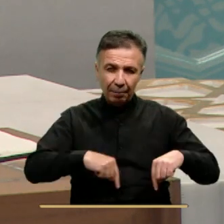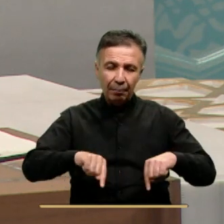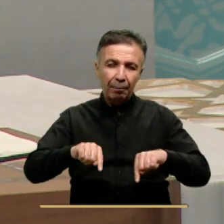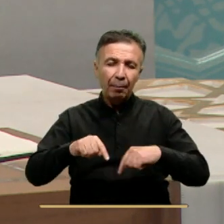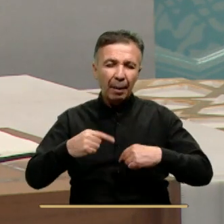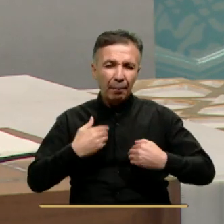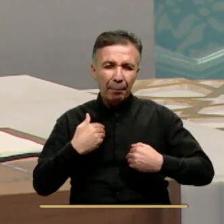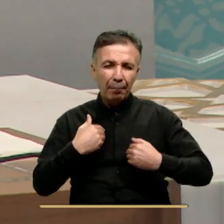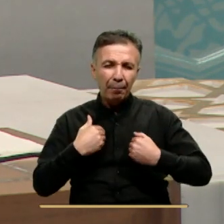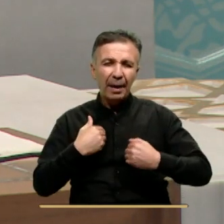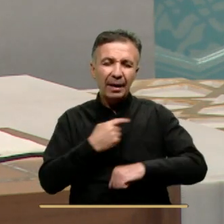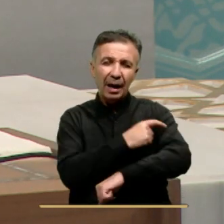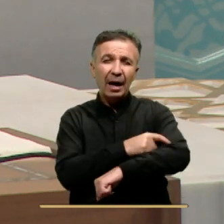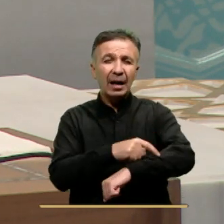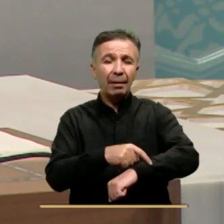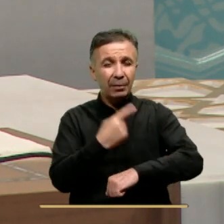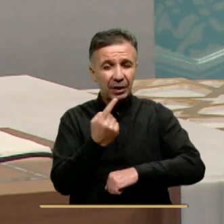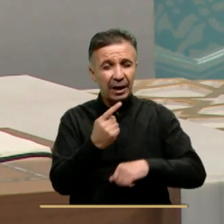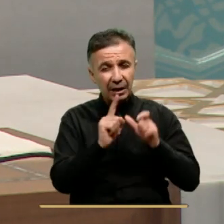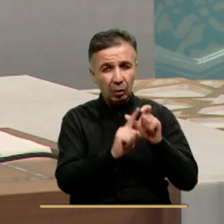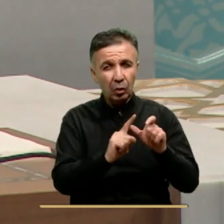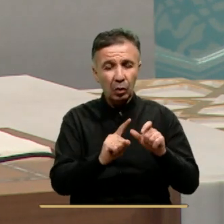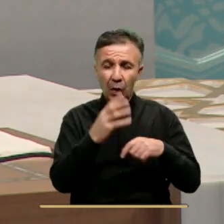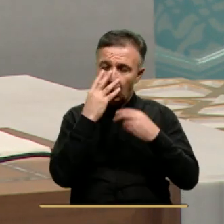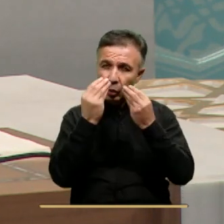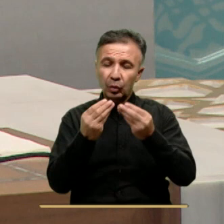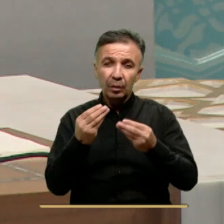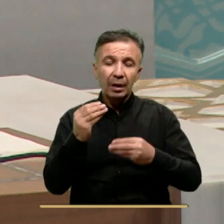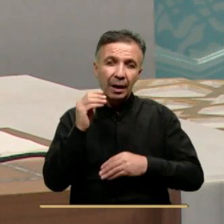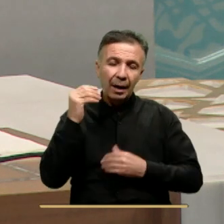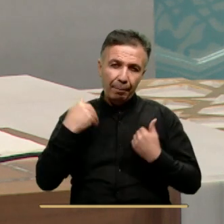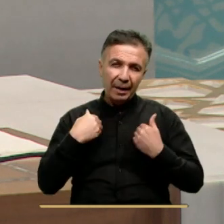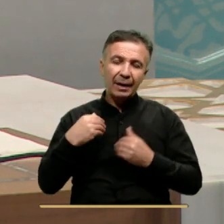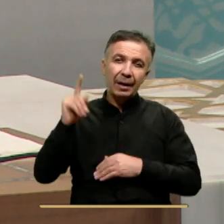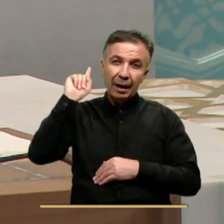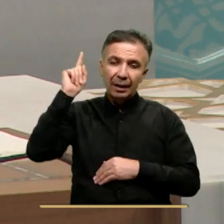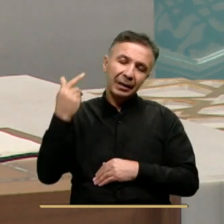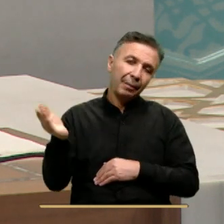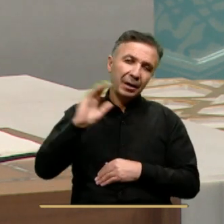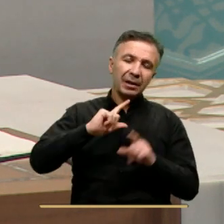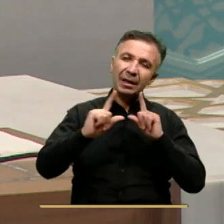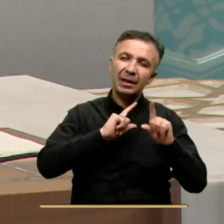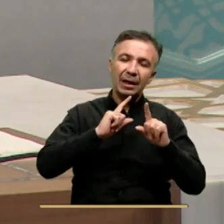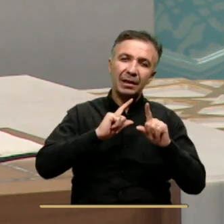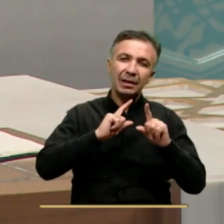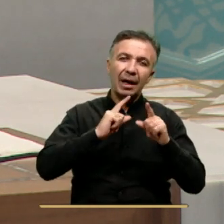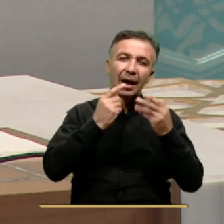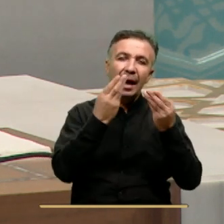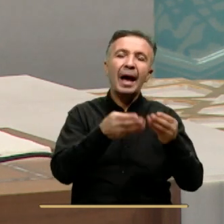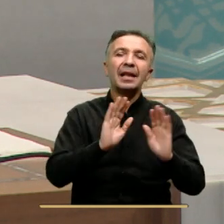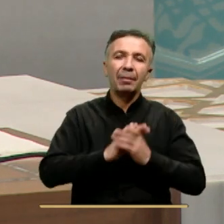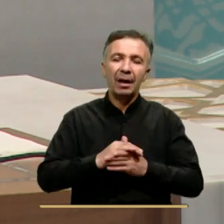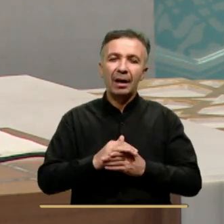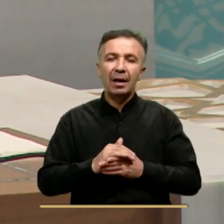lütfunla beni senden başkasına muhtaç etme Hz Ali efendimize öğrettiği